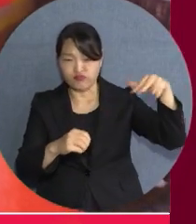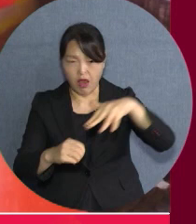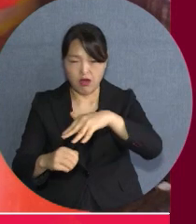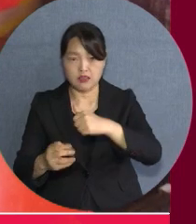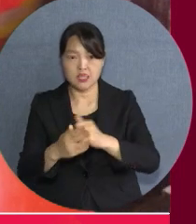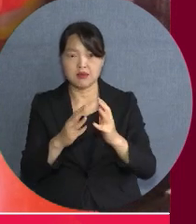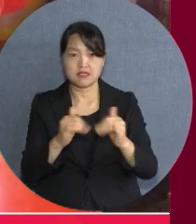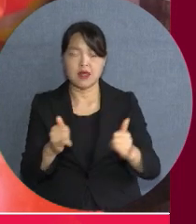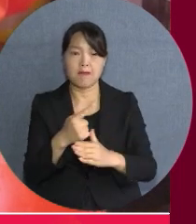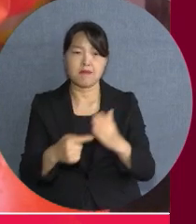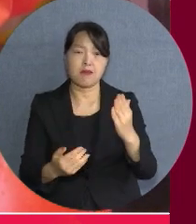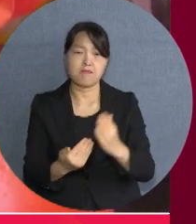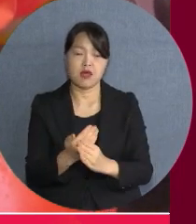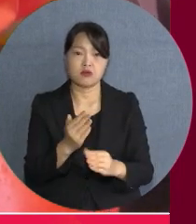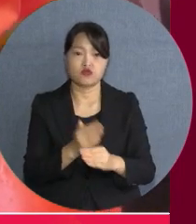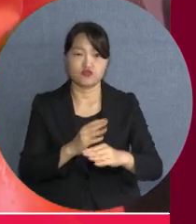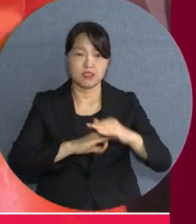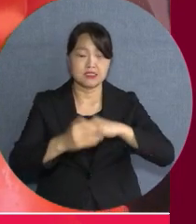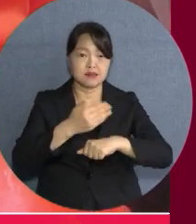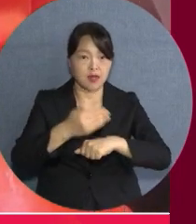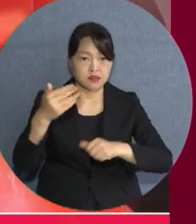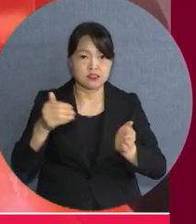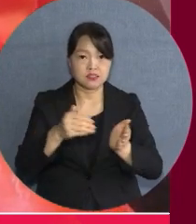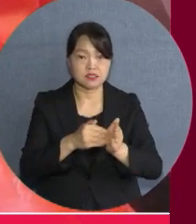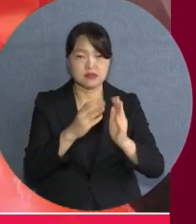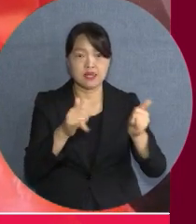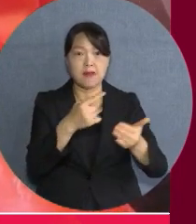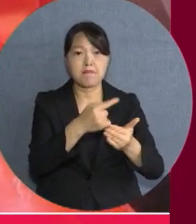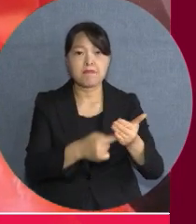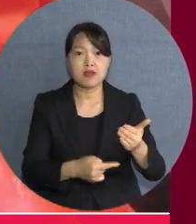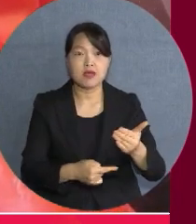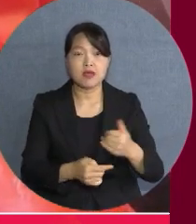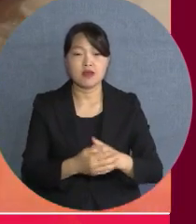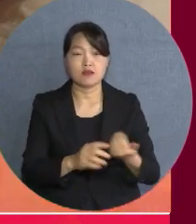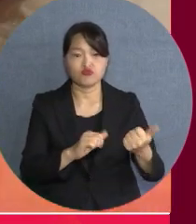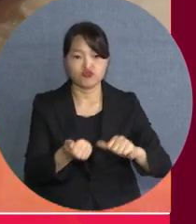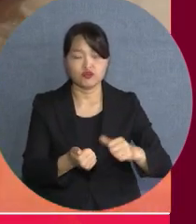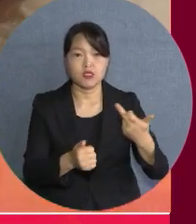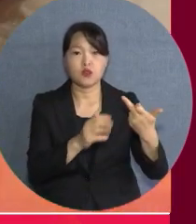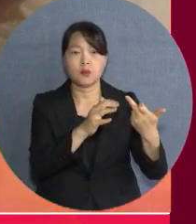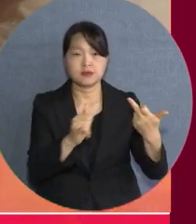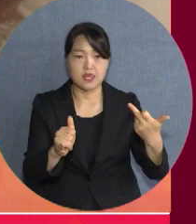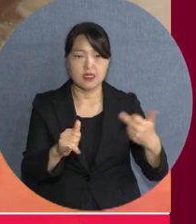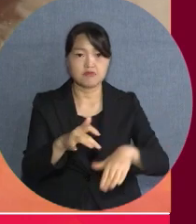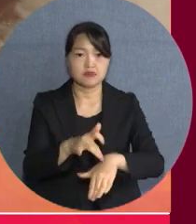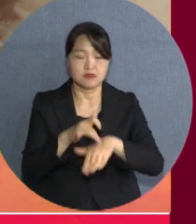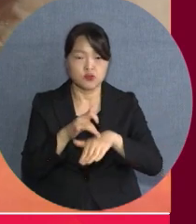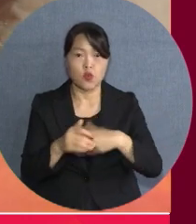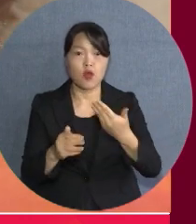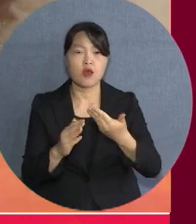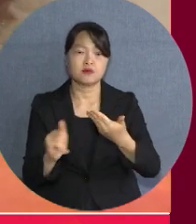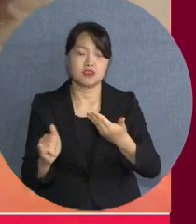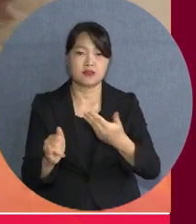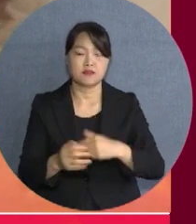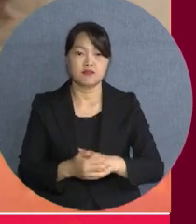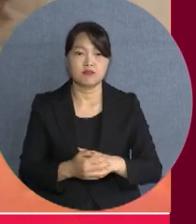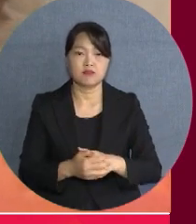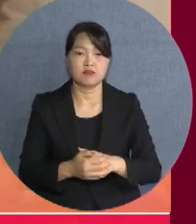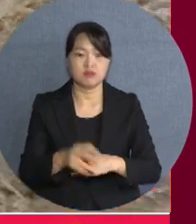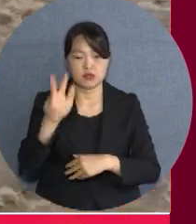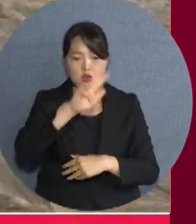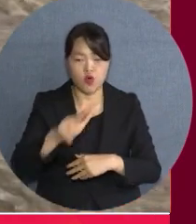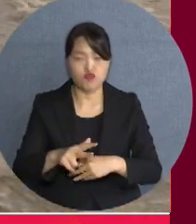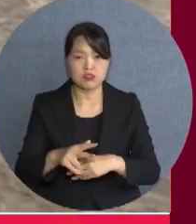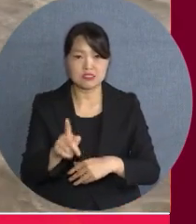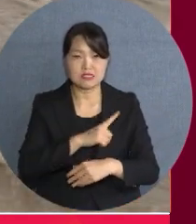많이 발생한 상황인데, 오늘 오전 9시까지의 인명피해는 사망이 17명, 그리고 실종 9명입니다. 전국에서